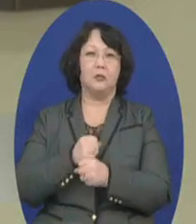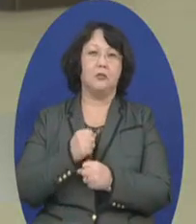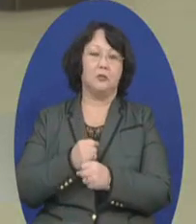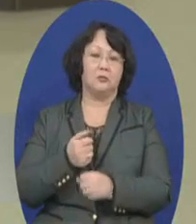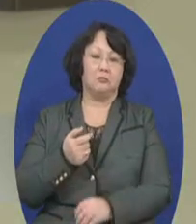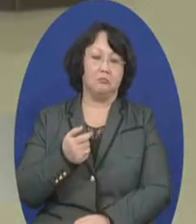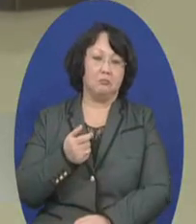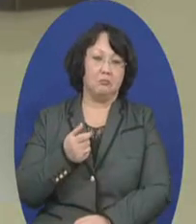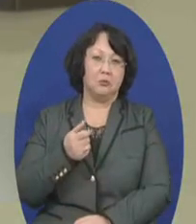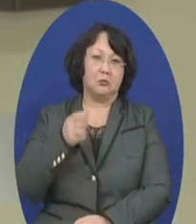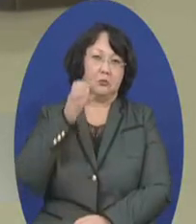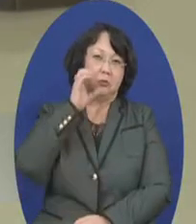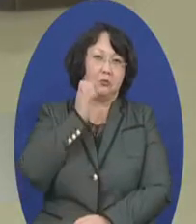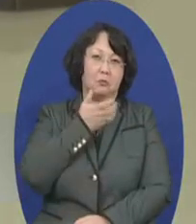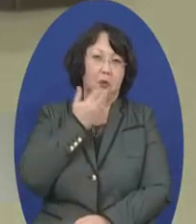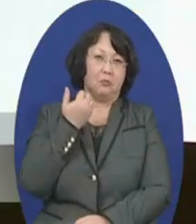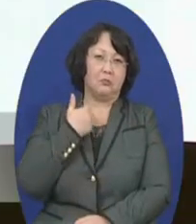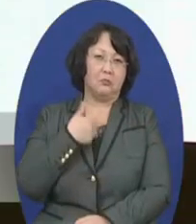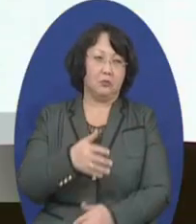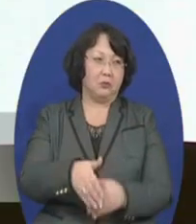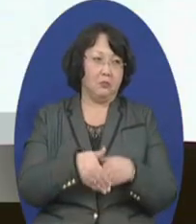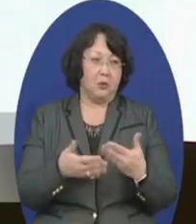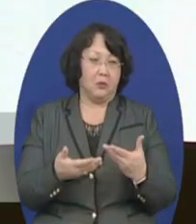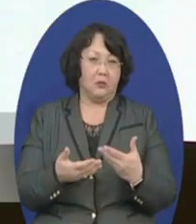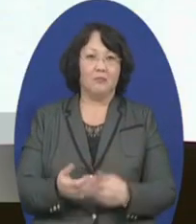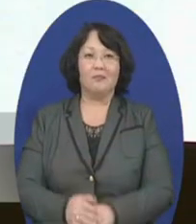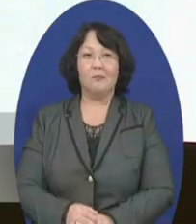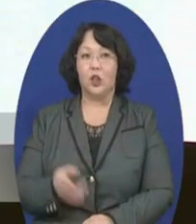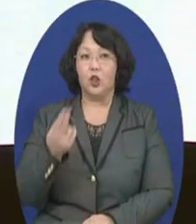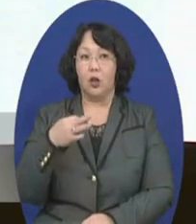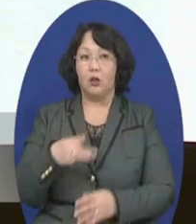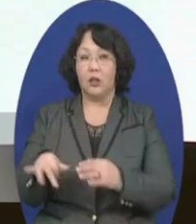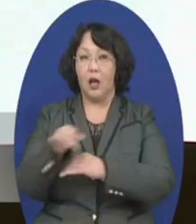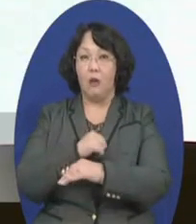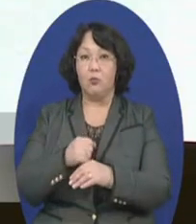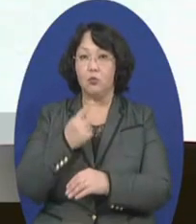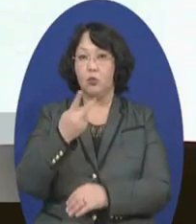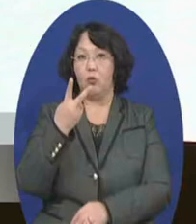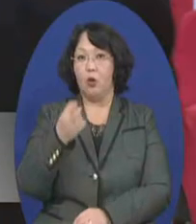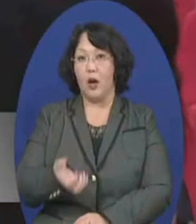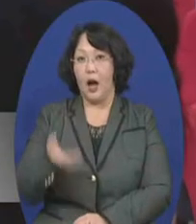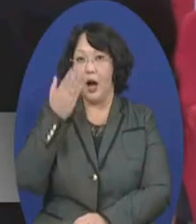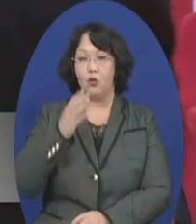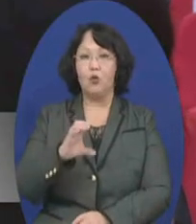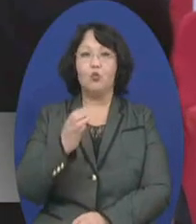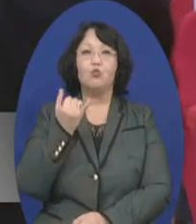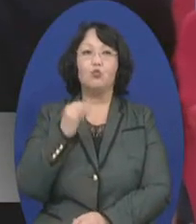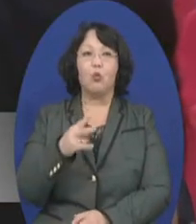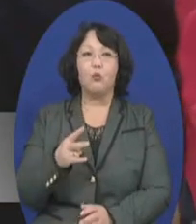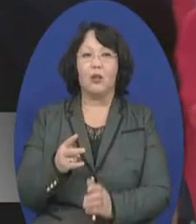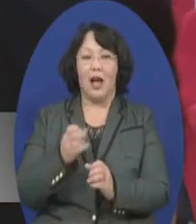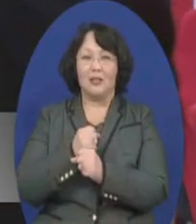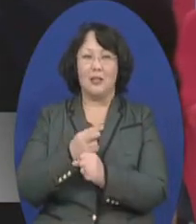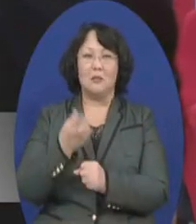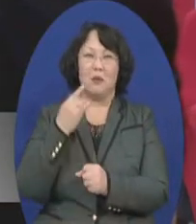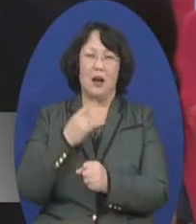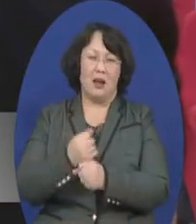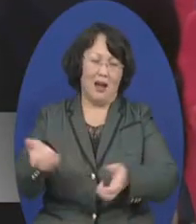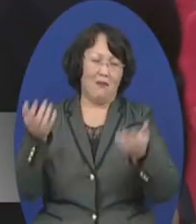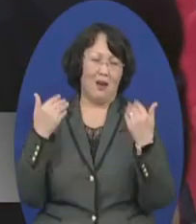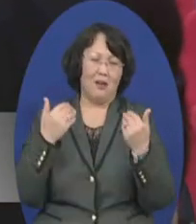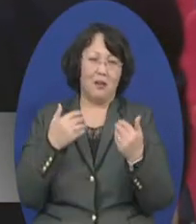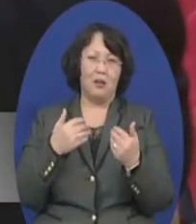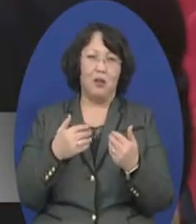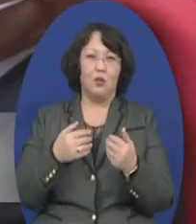ажиллах хүсэл сонирхол маш багт. Дорнод аймагт гэхэд 120 гаруй сул ажлын байр байна. Төрийн албаны салбар